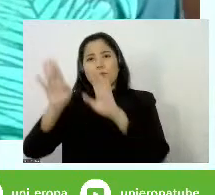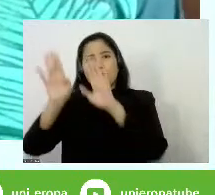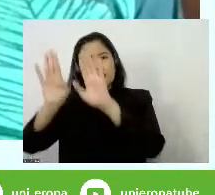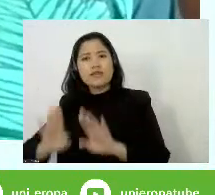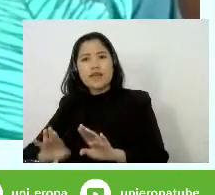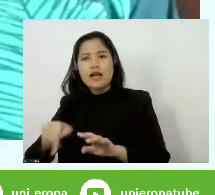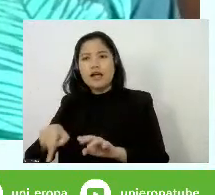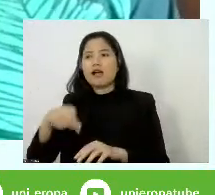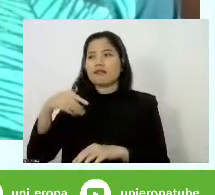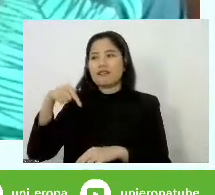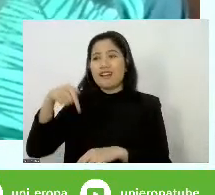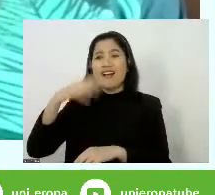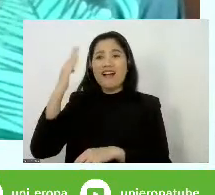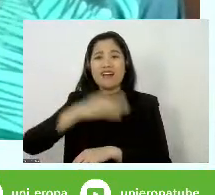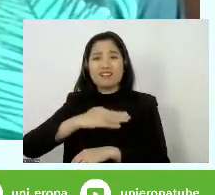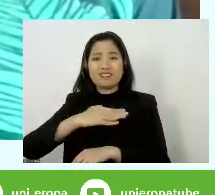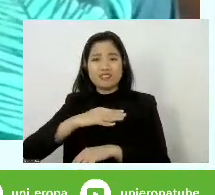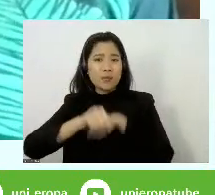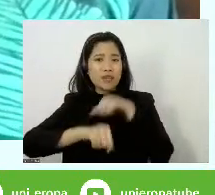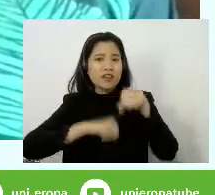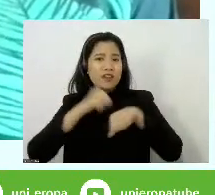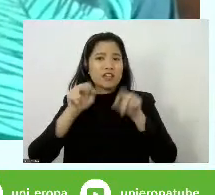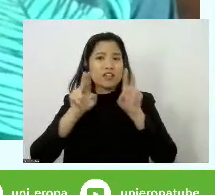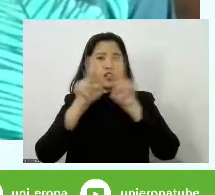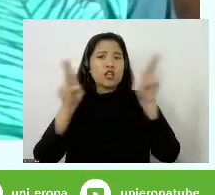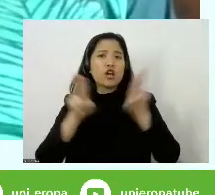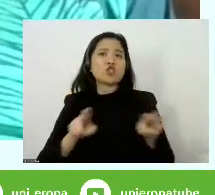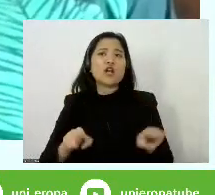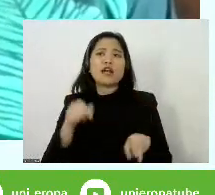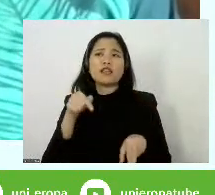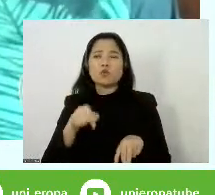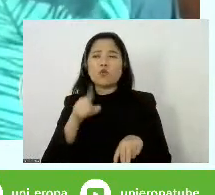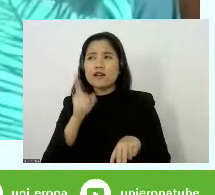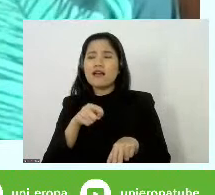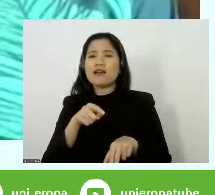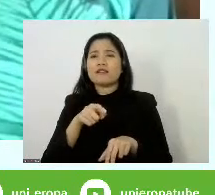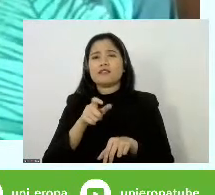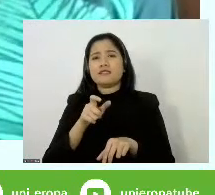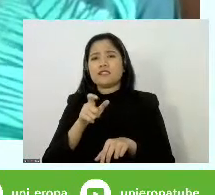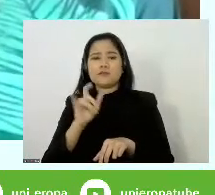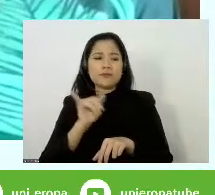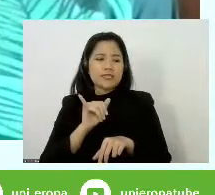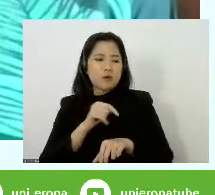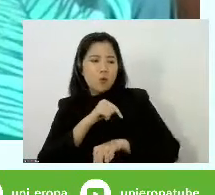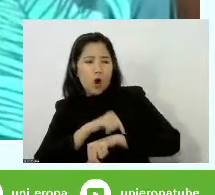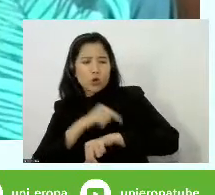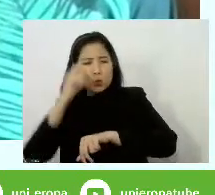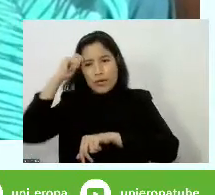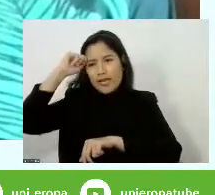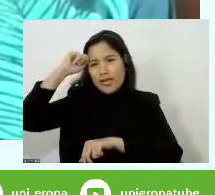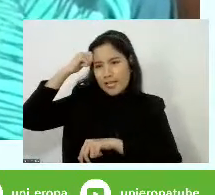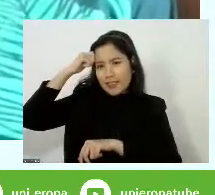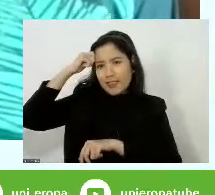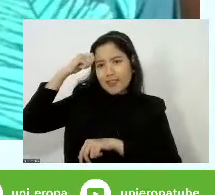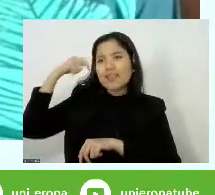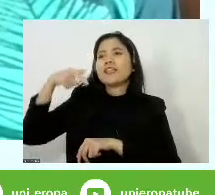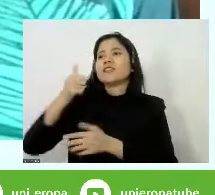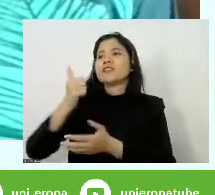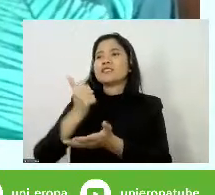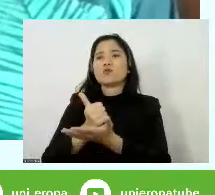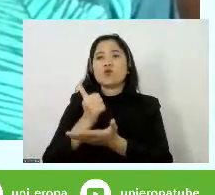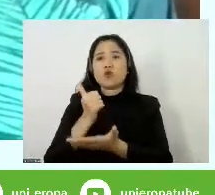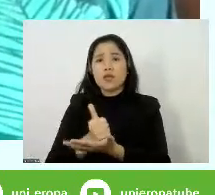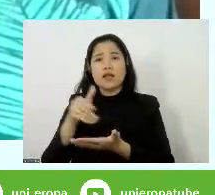bahwa hari bersepeda internasional Mari kita jadikan sebagai sebuah momentum pengingat momentum pengingat bahwa sesungguhnya